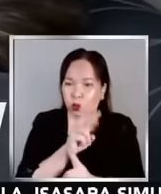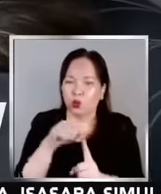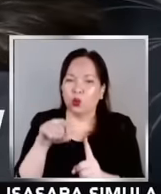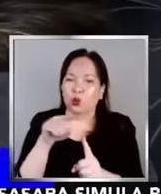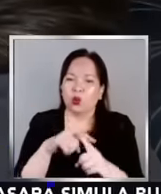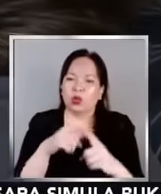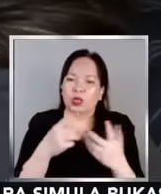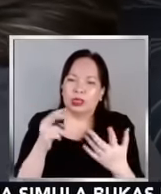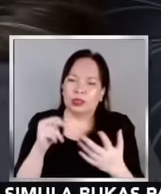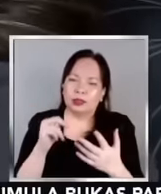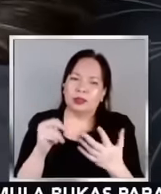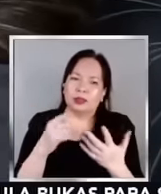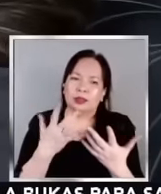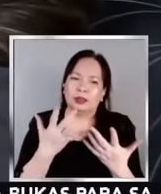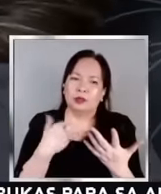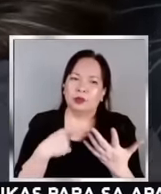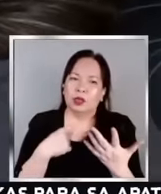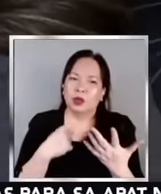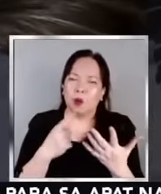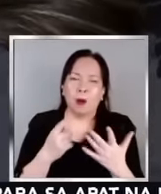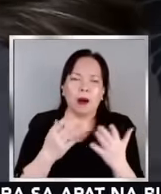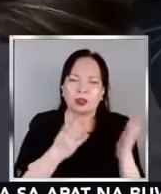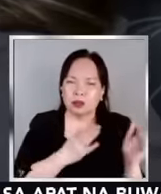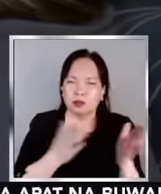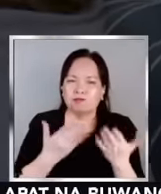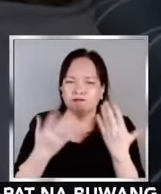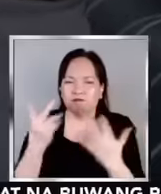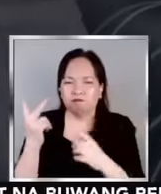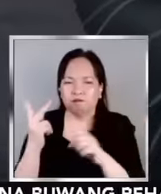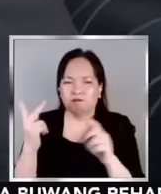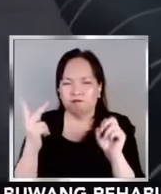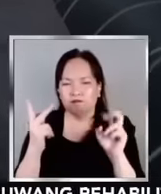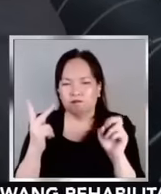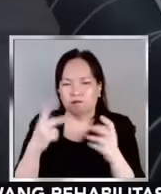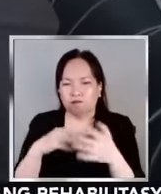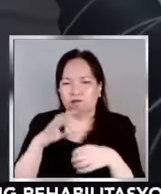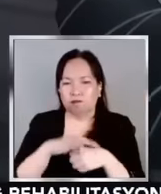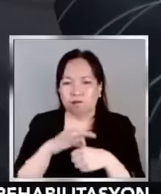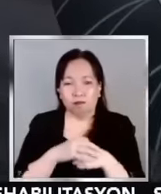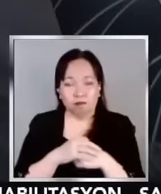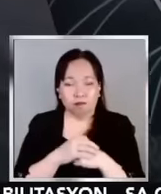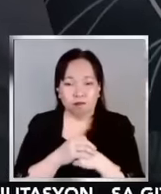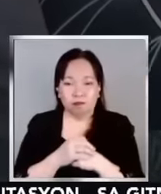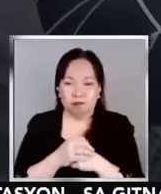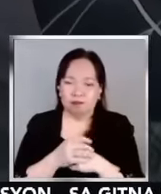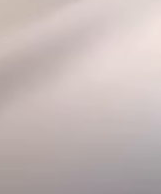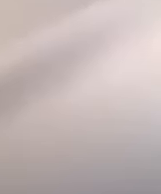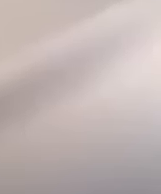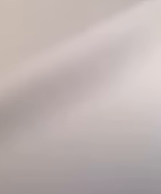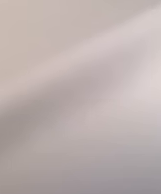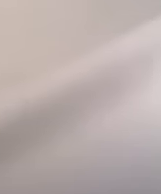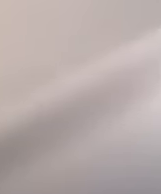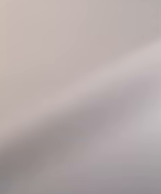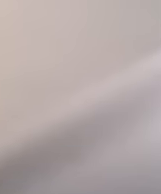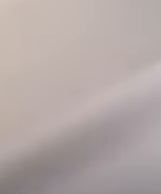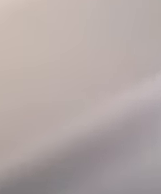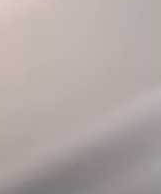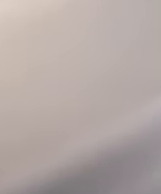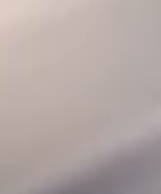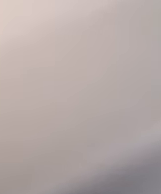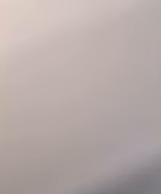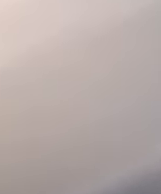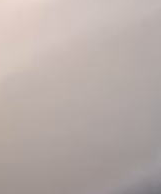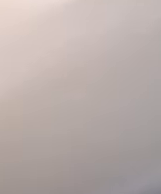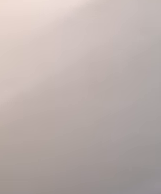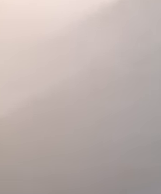para sa GMA integrated news Tina Panganiban Perez nakatutok 24 Oras hindi natutulog ang mga